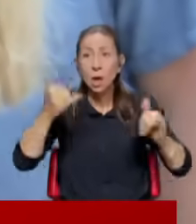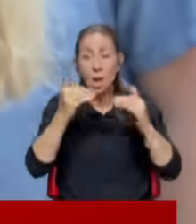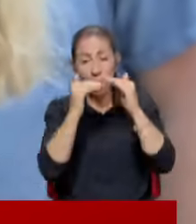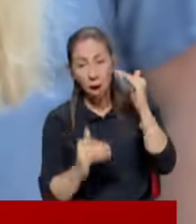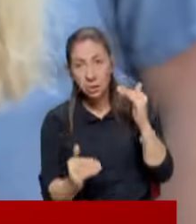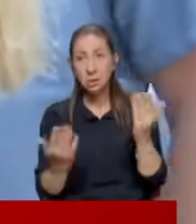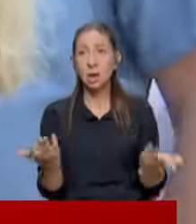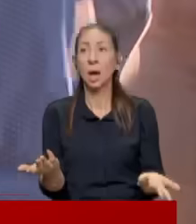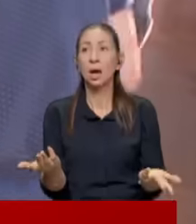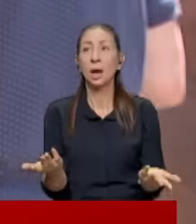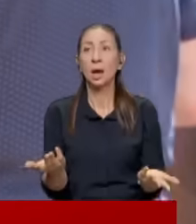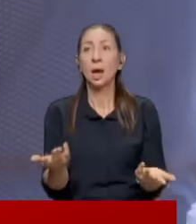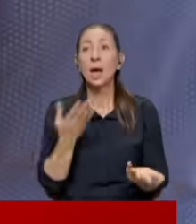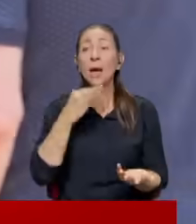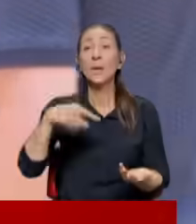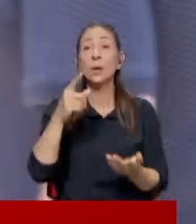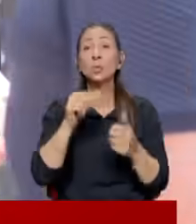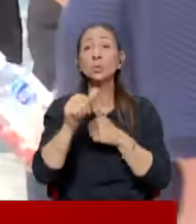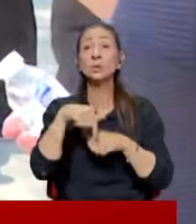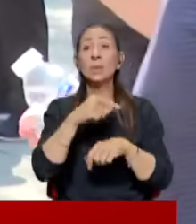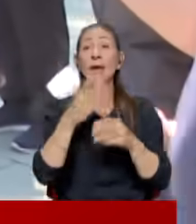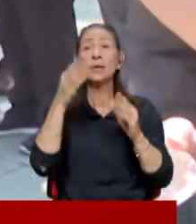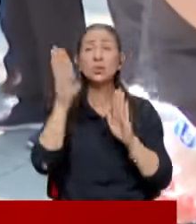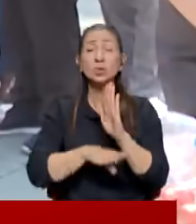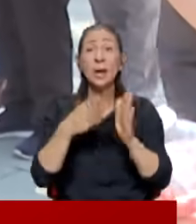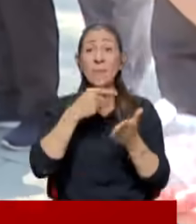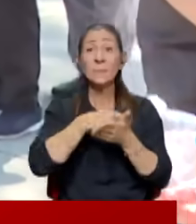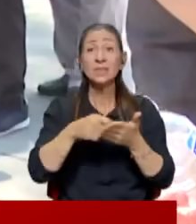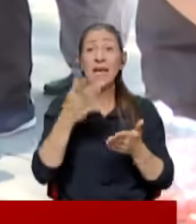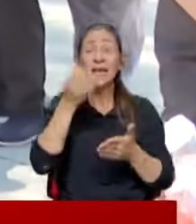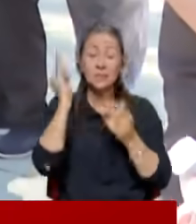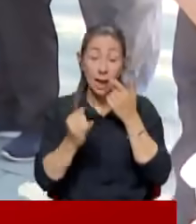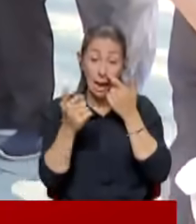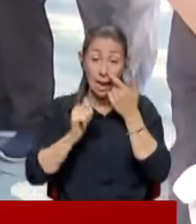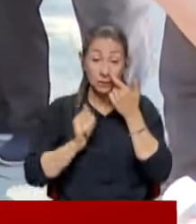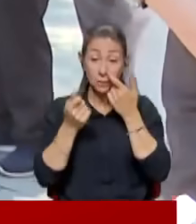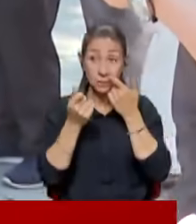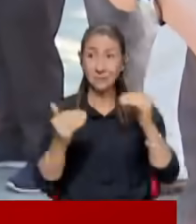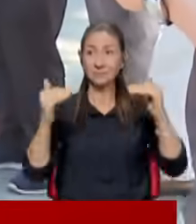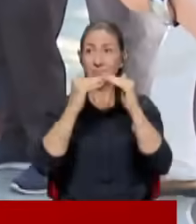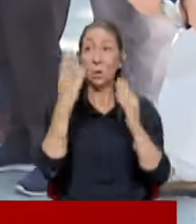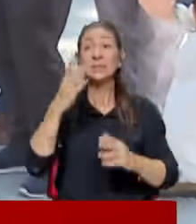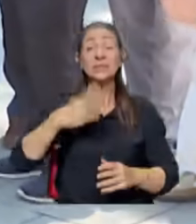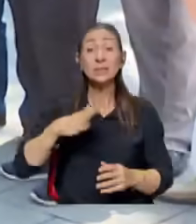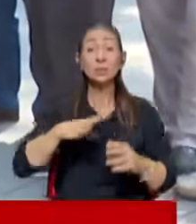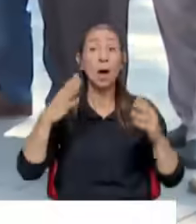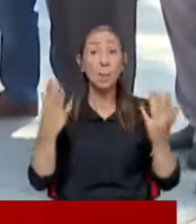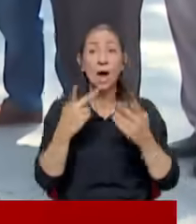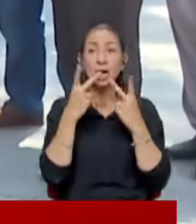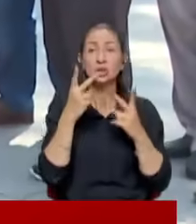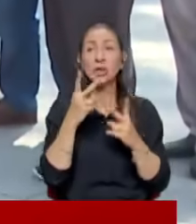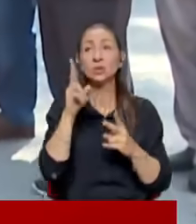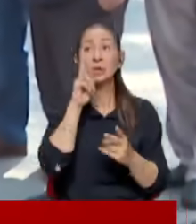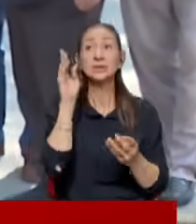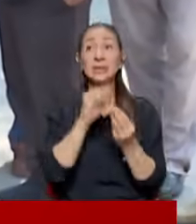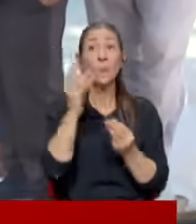yoksulluk sınırının altında. Emekliler uzun zamandır en düşük emekli maaşının en azından asgari ücret kadar olmasını istiyordu ama açıklanan